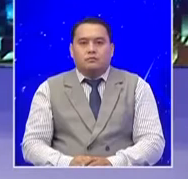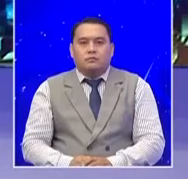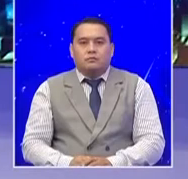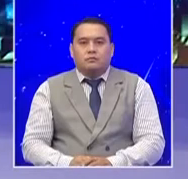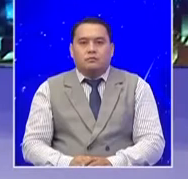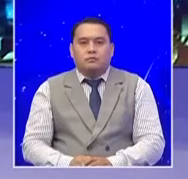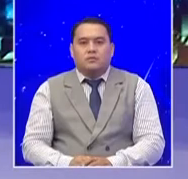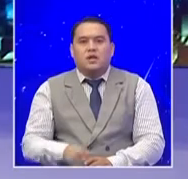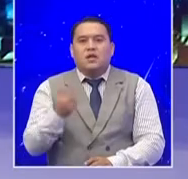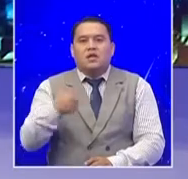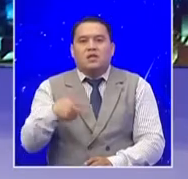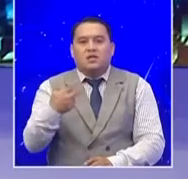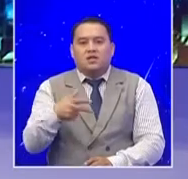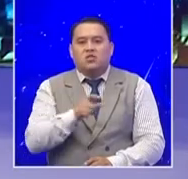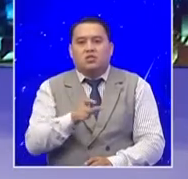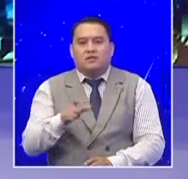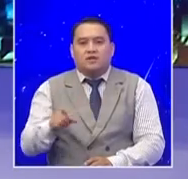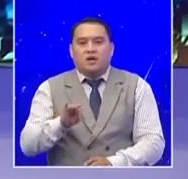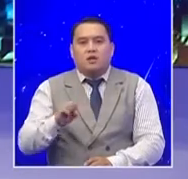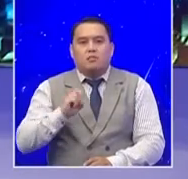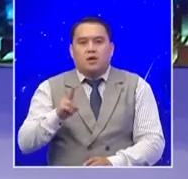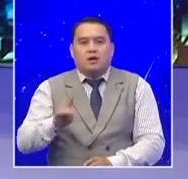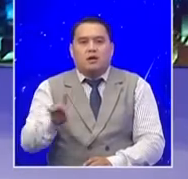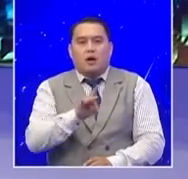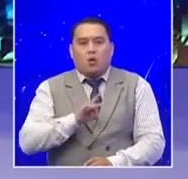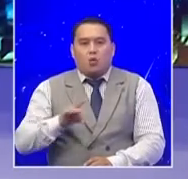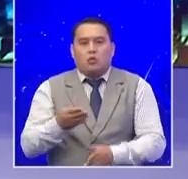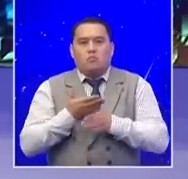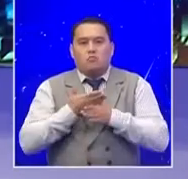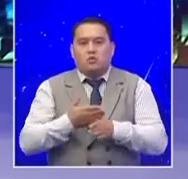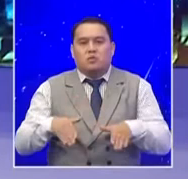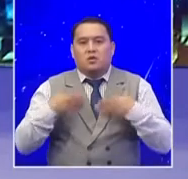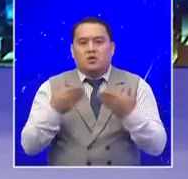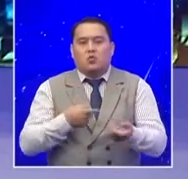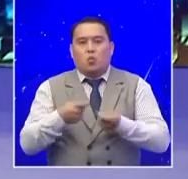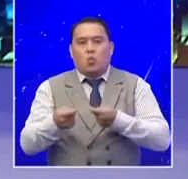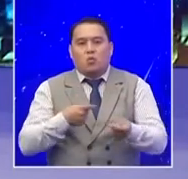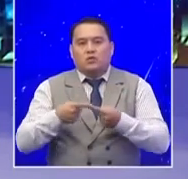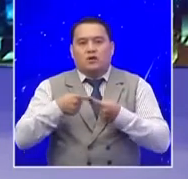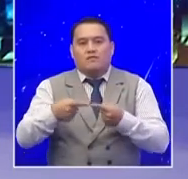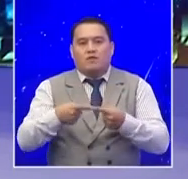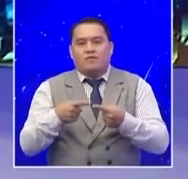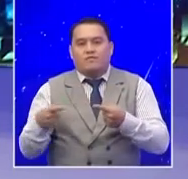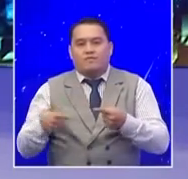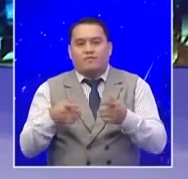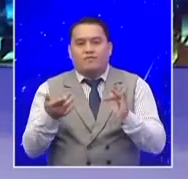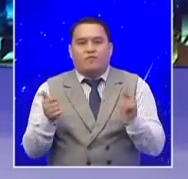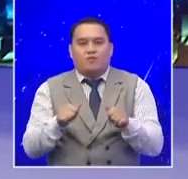Более 30 жителей Раймбекского района смогли получить высококвалифицированную помощь представителей властей в дистанционном формате.